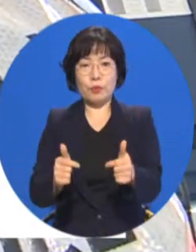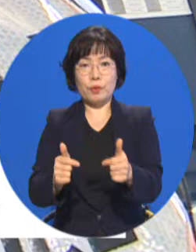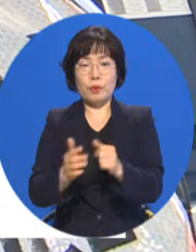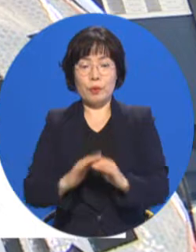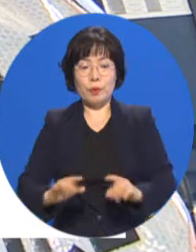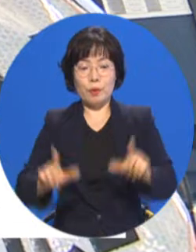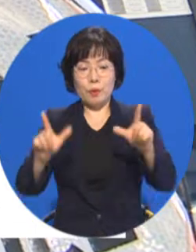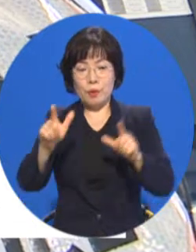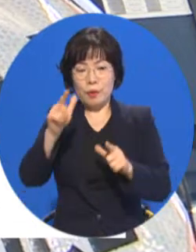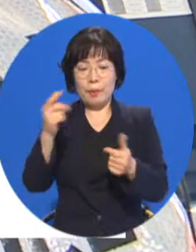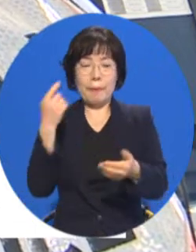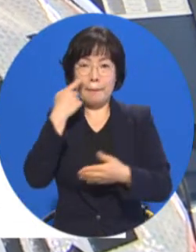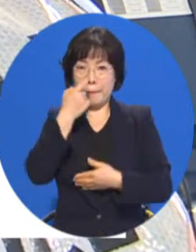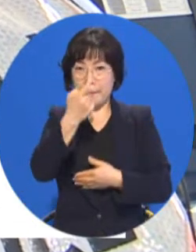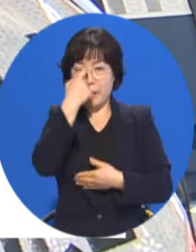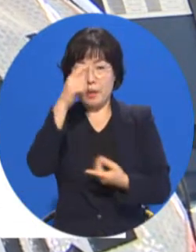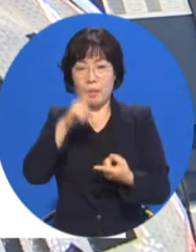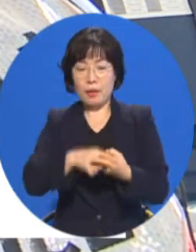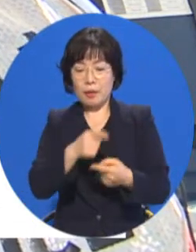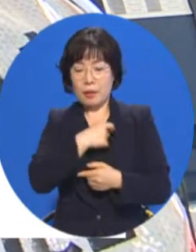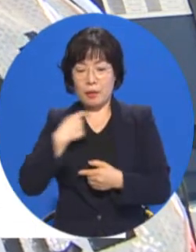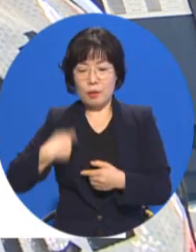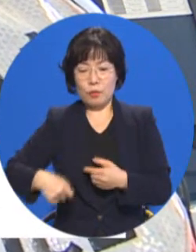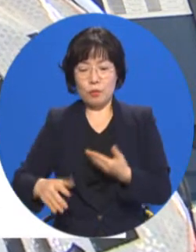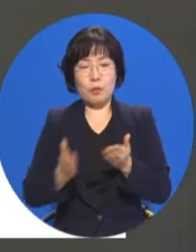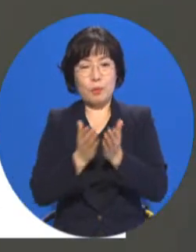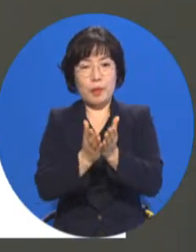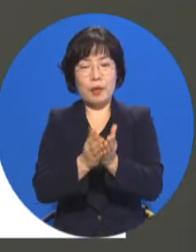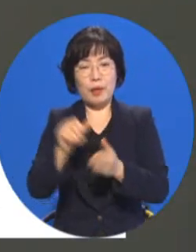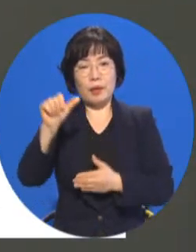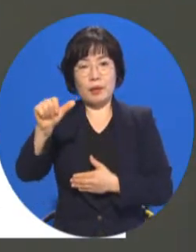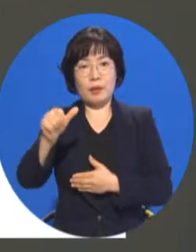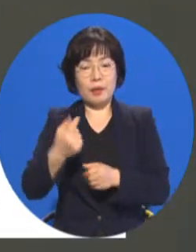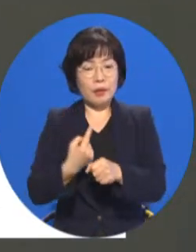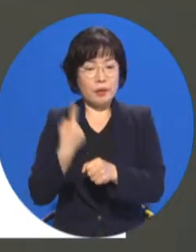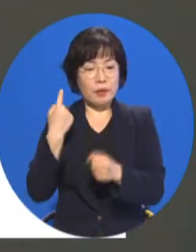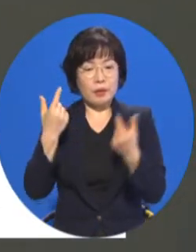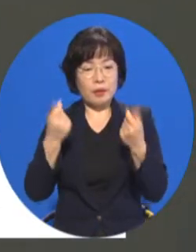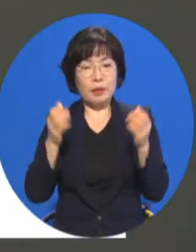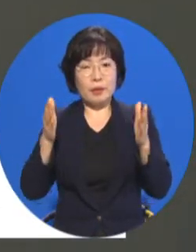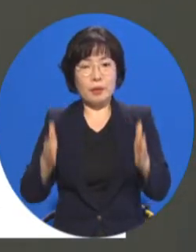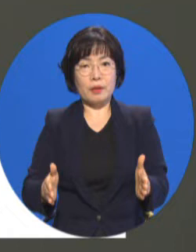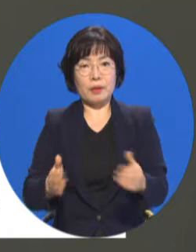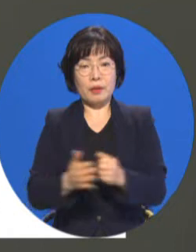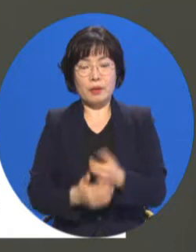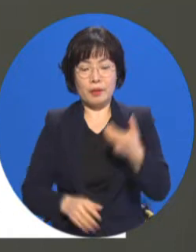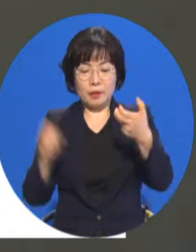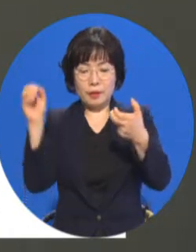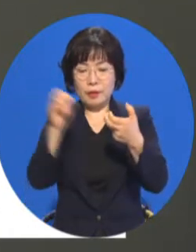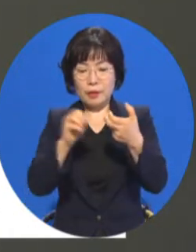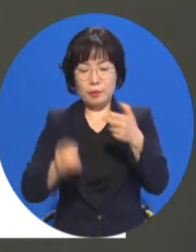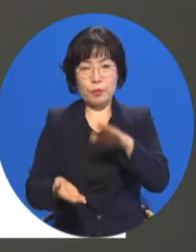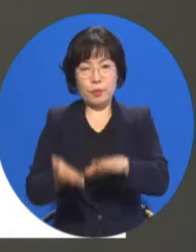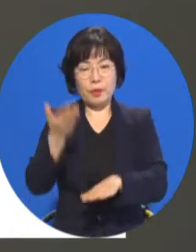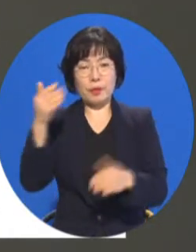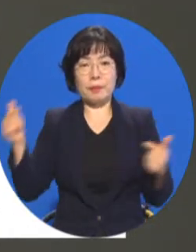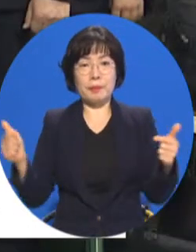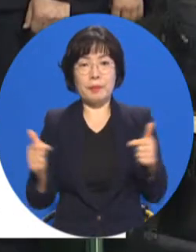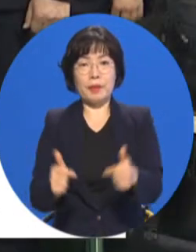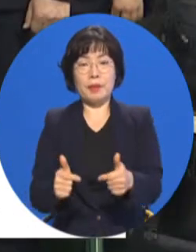들어 해경에 적발된 불법 중국 어선은 불과 5척으로 지난해 같은 기간과 비교했을 때 70% 이상